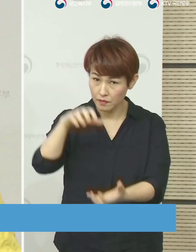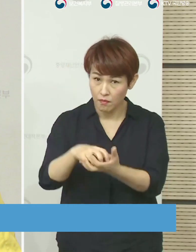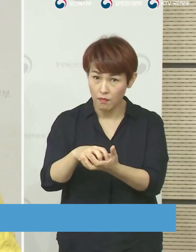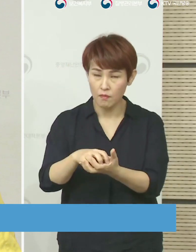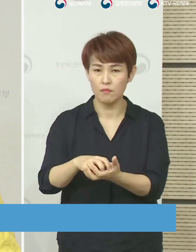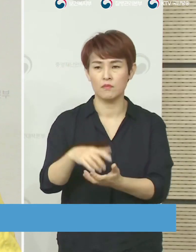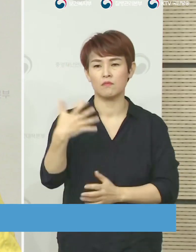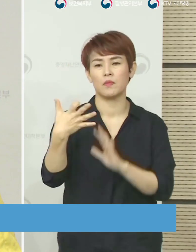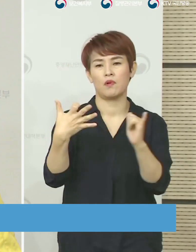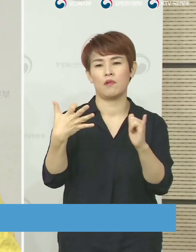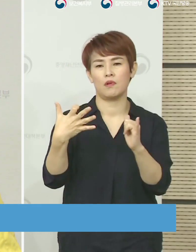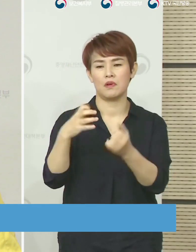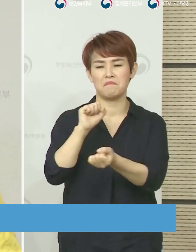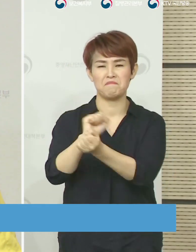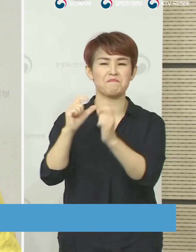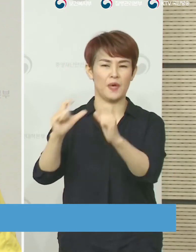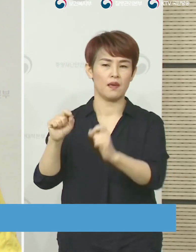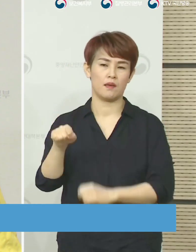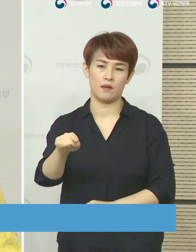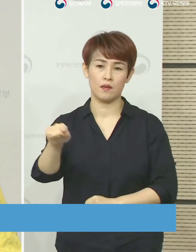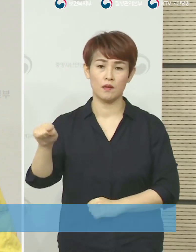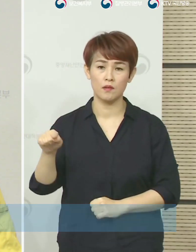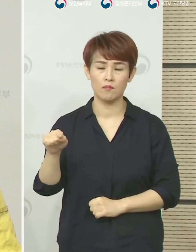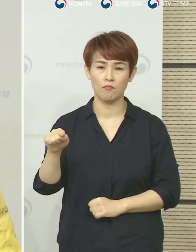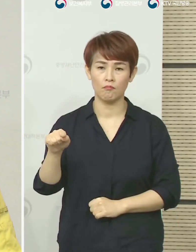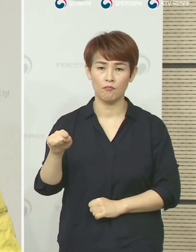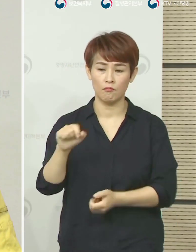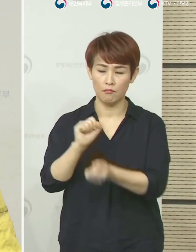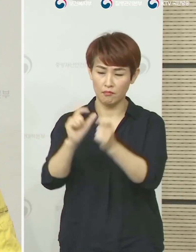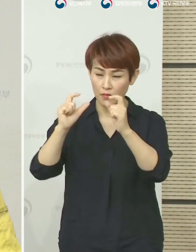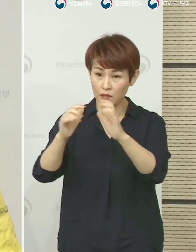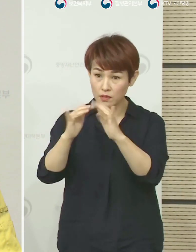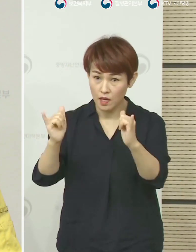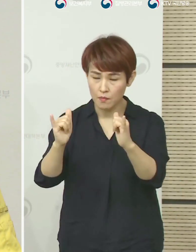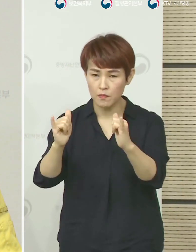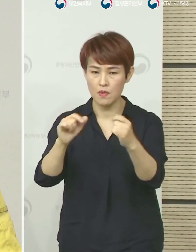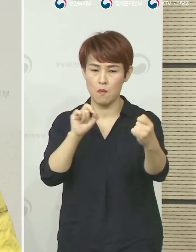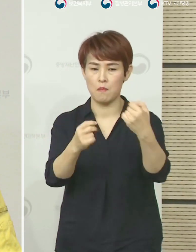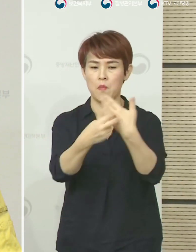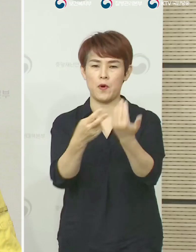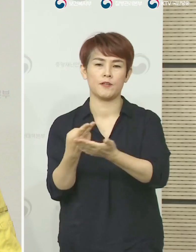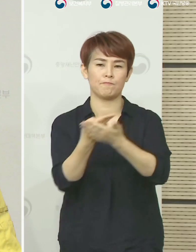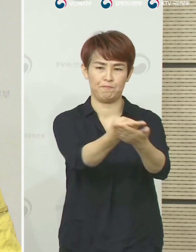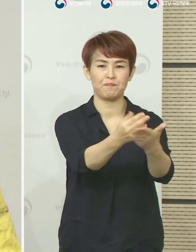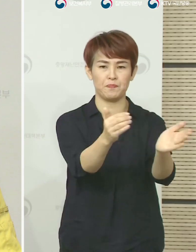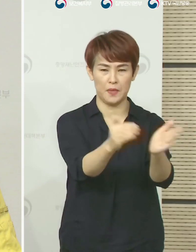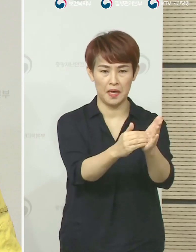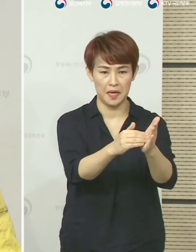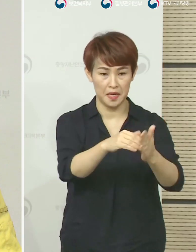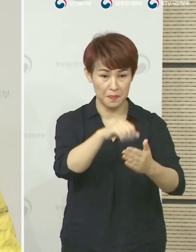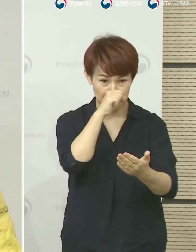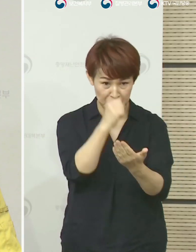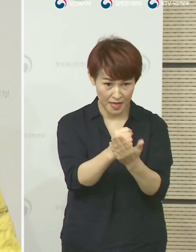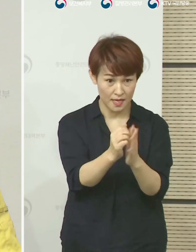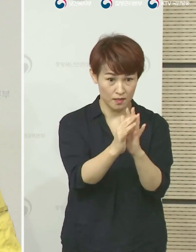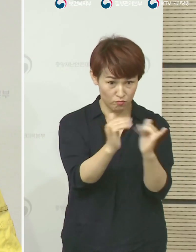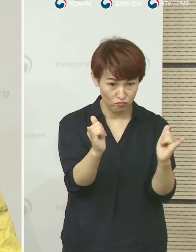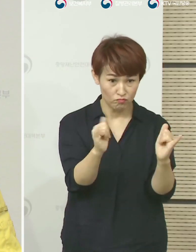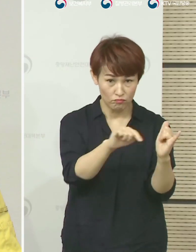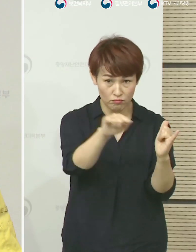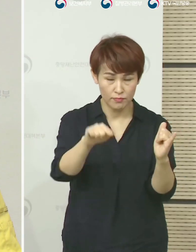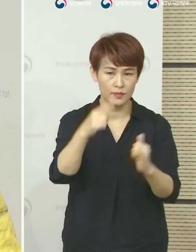따르면 19명이 확진되었습니다. 확진 환자는 인근 병원으로 이송되었으며, 이에 음성 판정을 받은